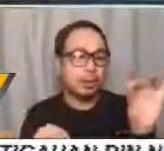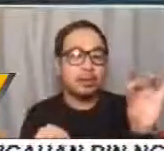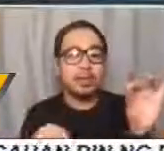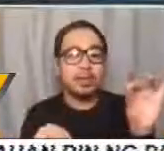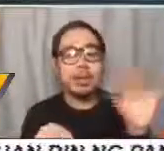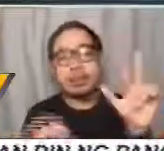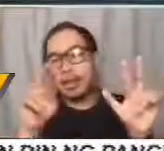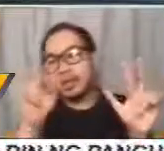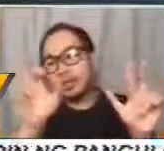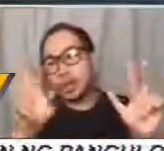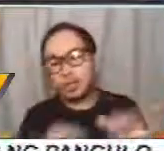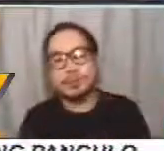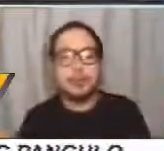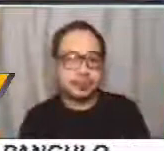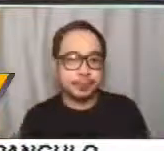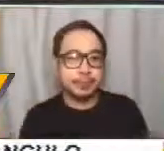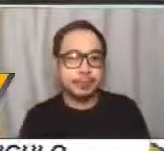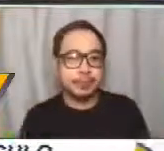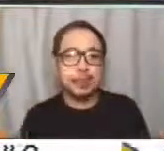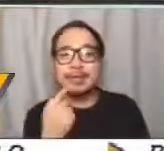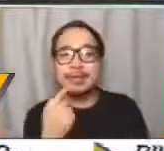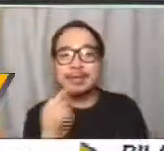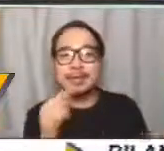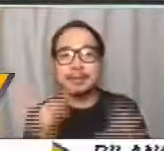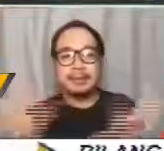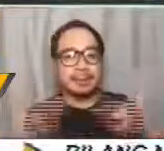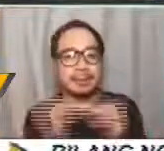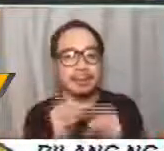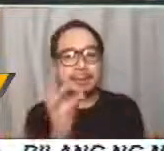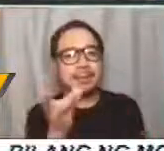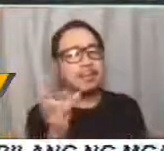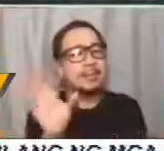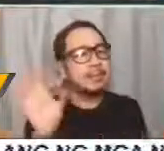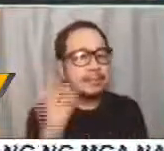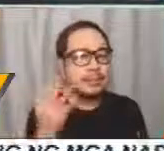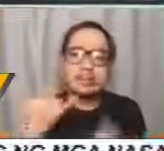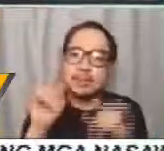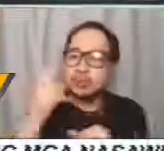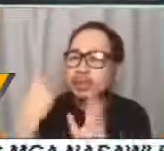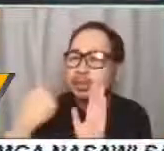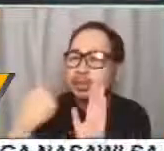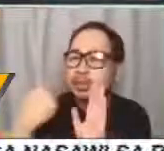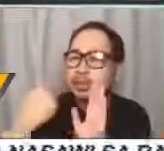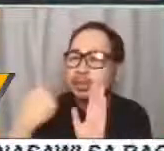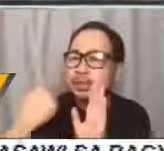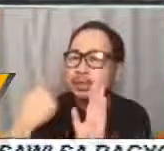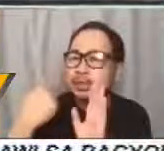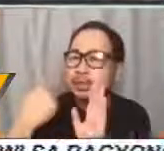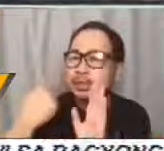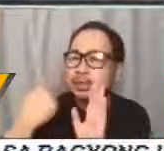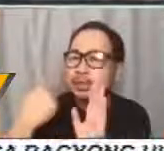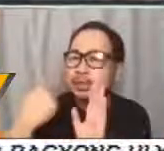at infrastruktura, ano po yung latest figures natin, sir, patungkol po sa damages sa sectors na ito?